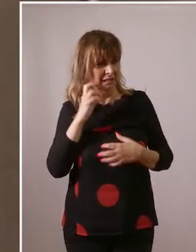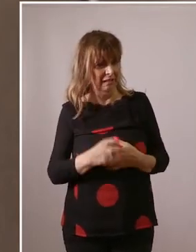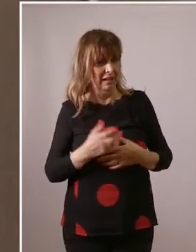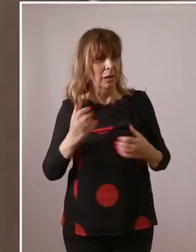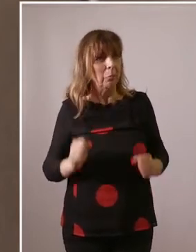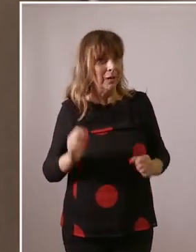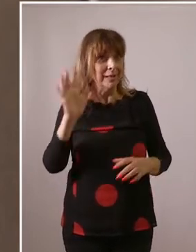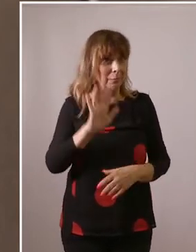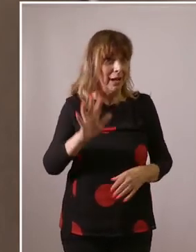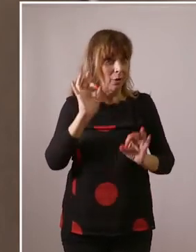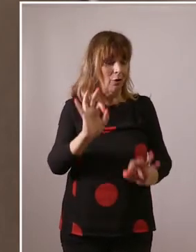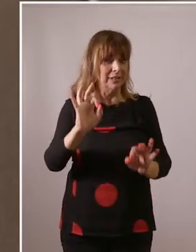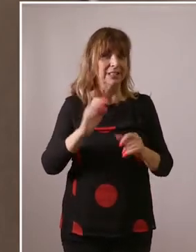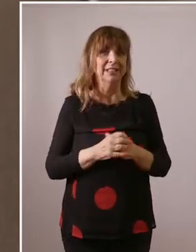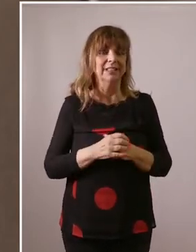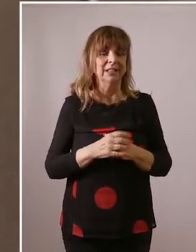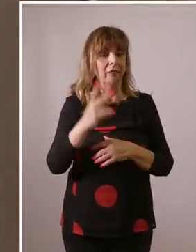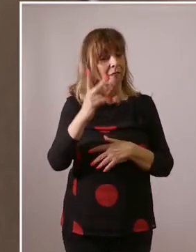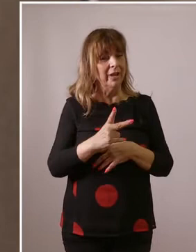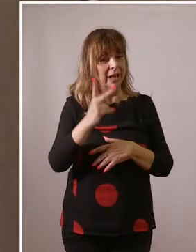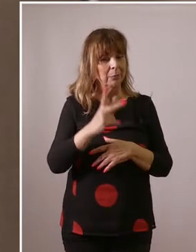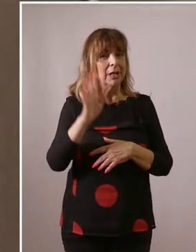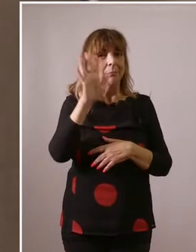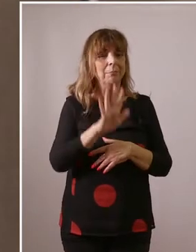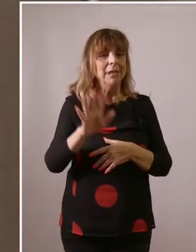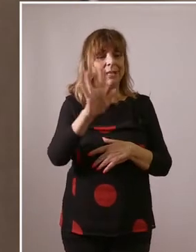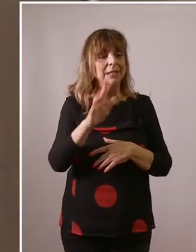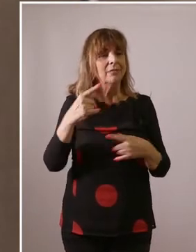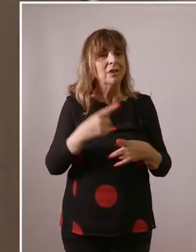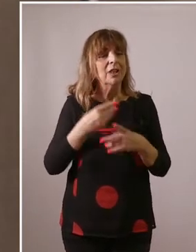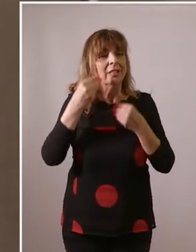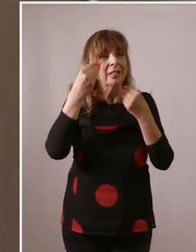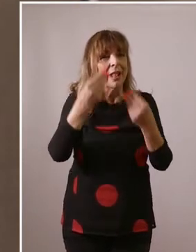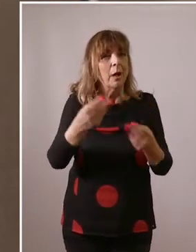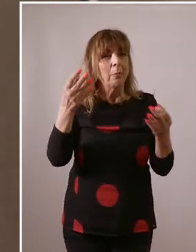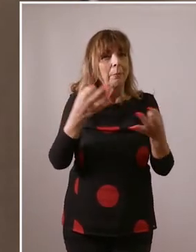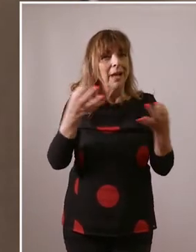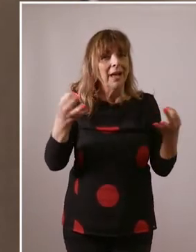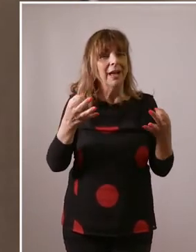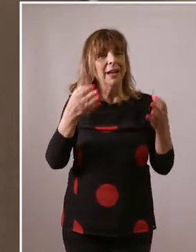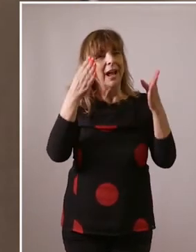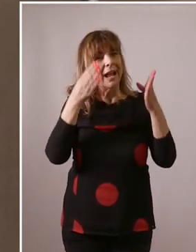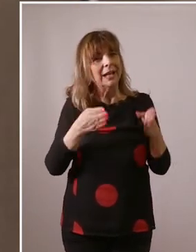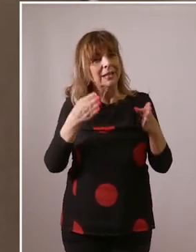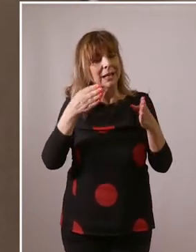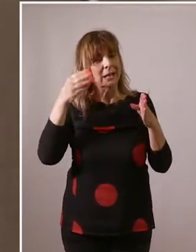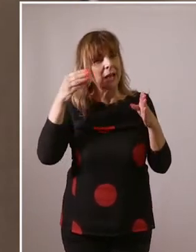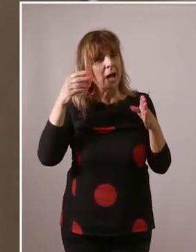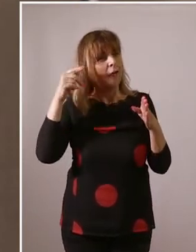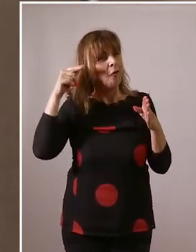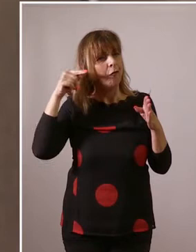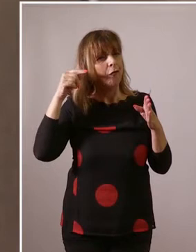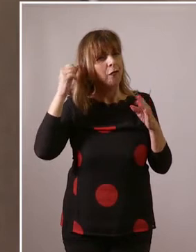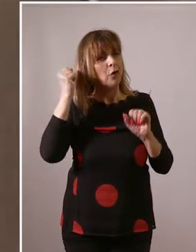bizzarra in realtà mi sembra che restituisca bene la caratteristica di fondo del diritto